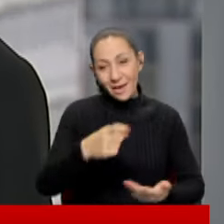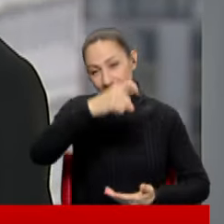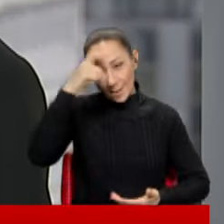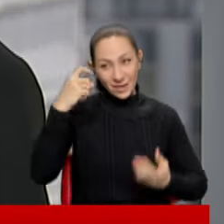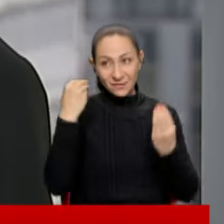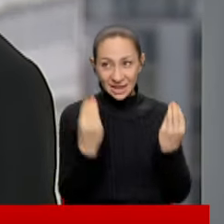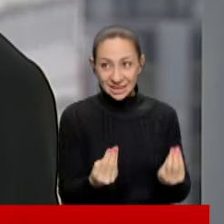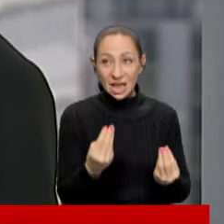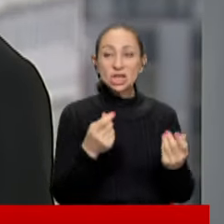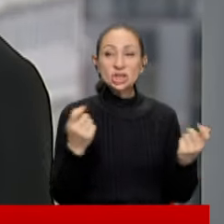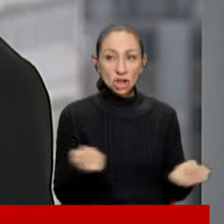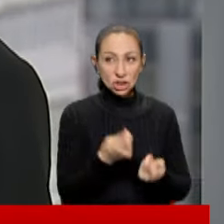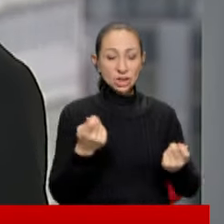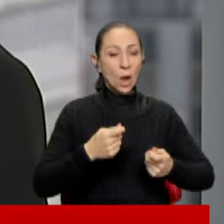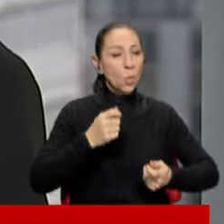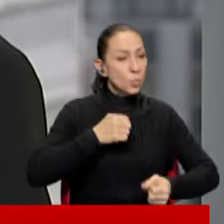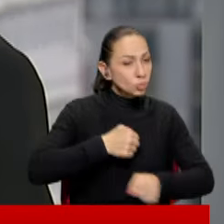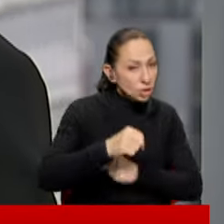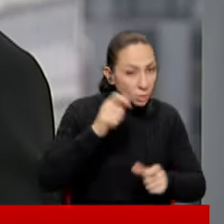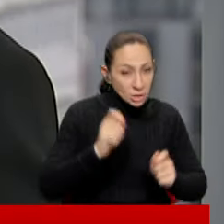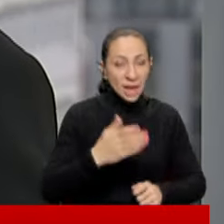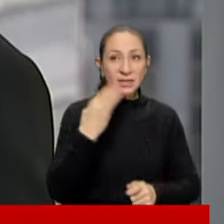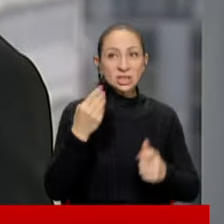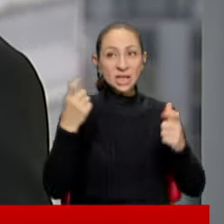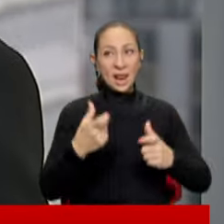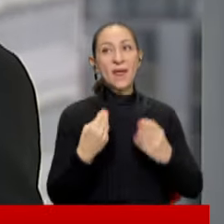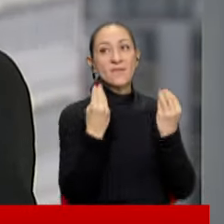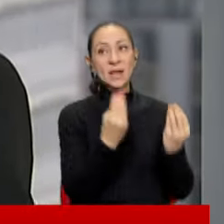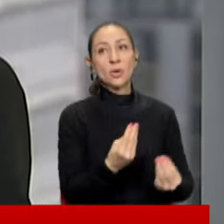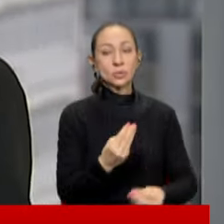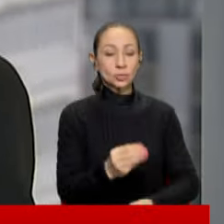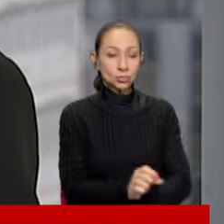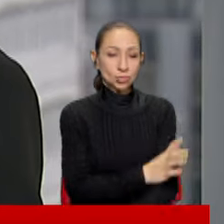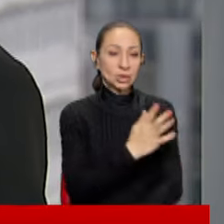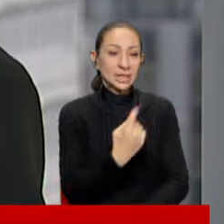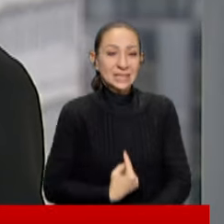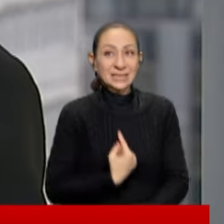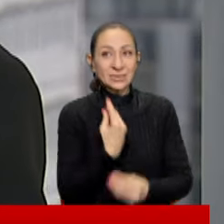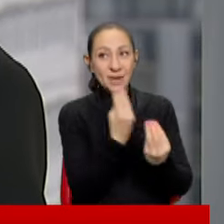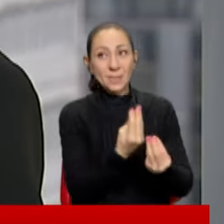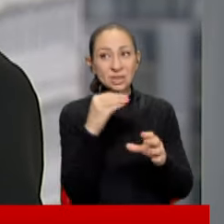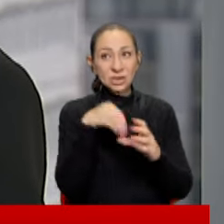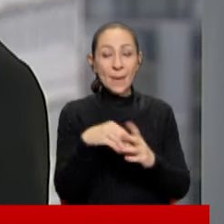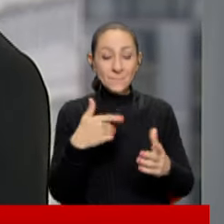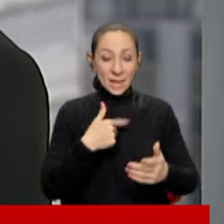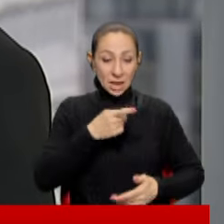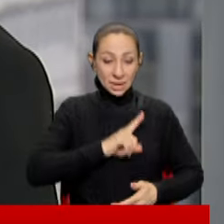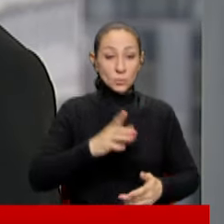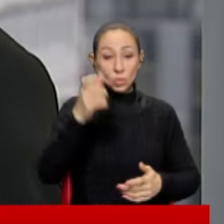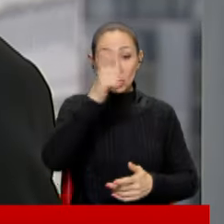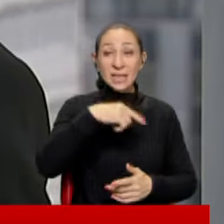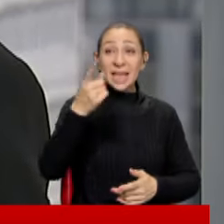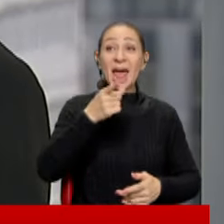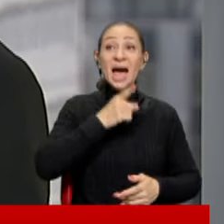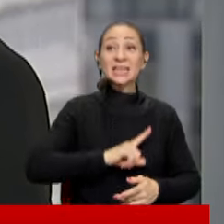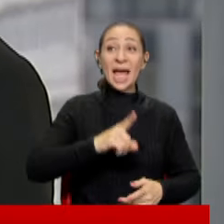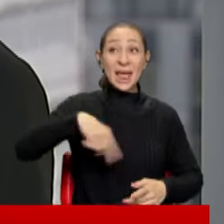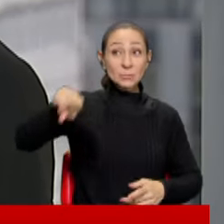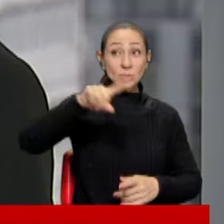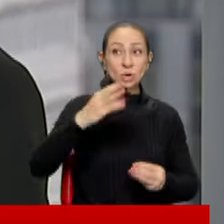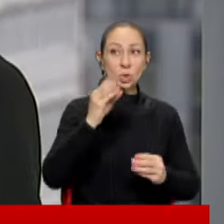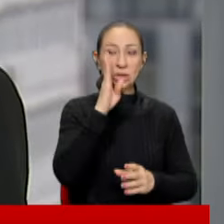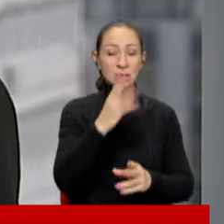verilirse, çalışılırsa, çabalanırsa gençlere yer veriliyor duygusunu hissettirebilmek anlamında da hem benim adaylığım hem de Türkiye'deki diğer adaylarımız